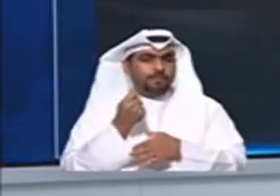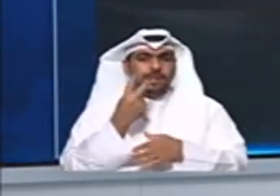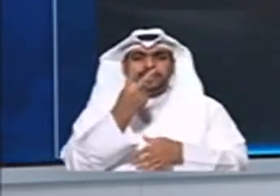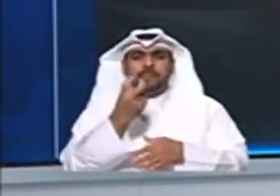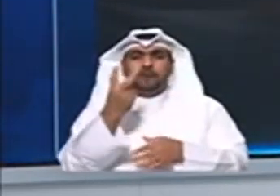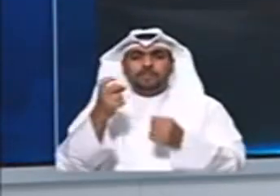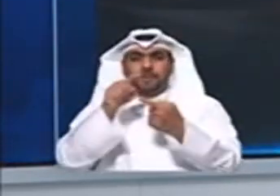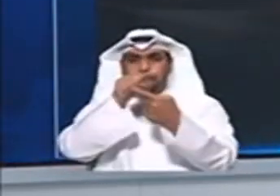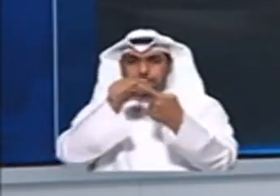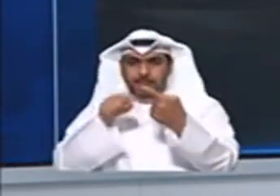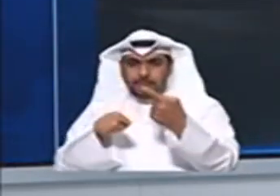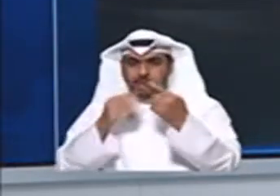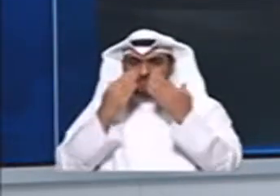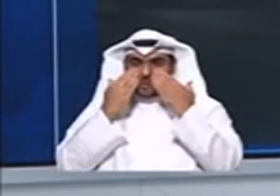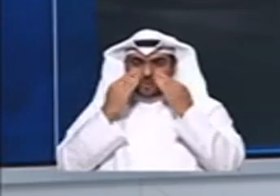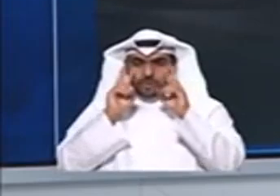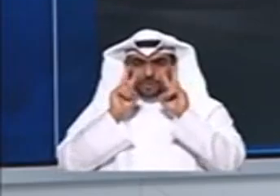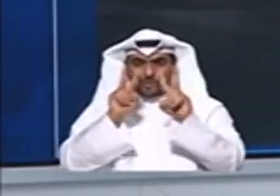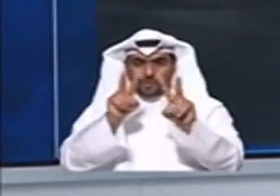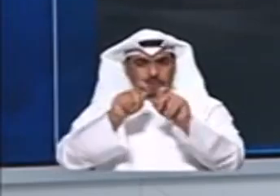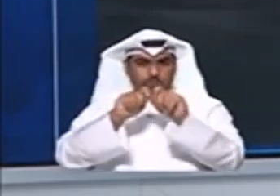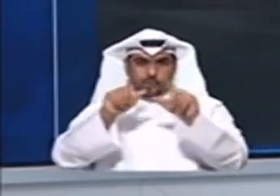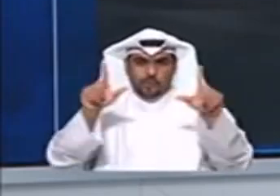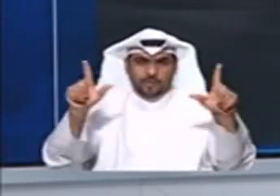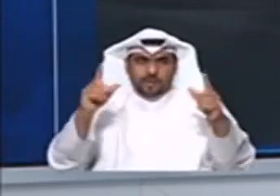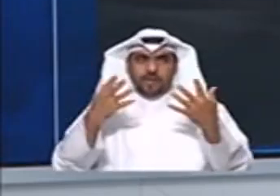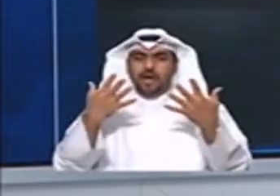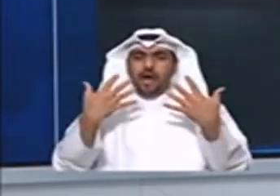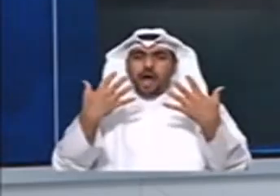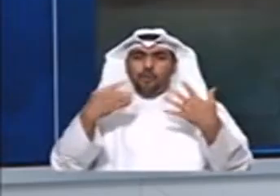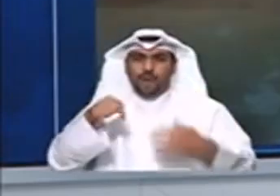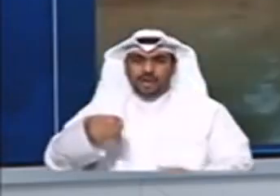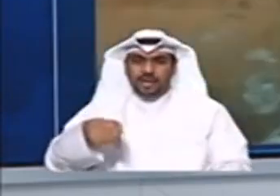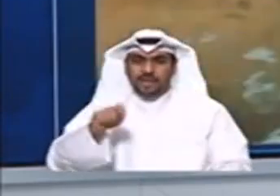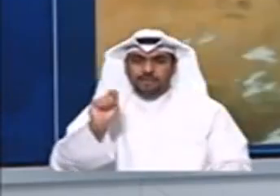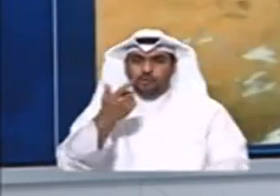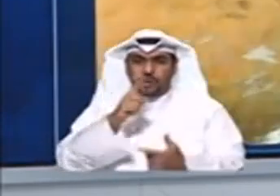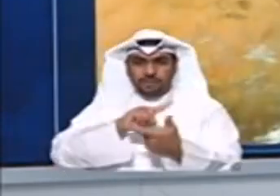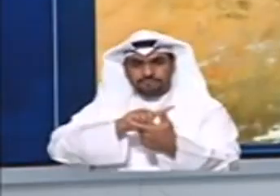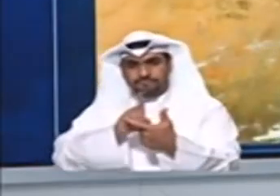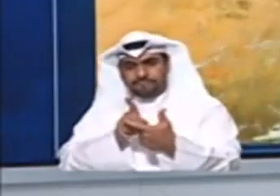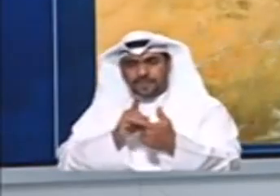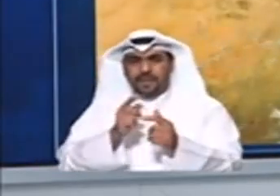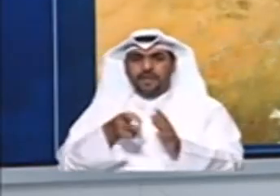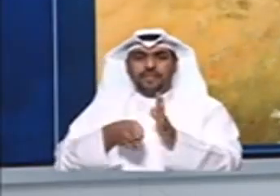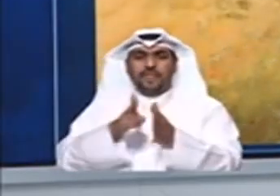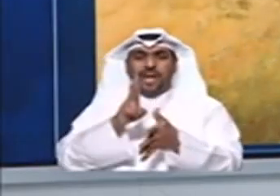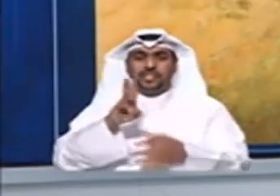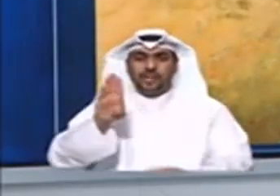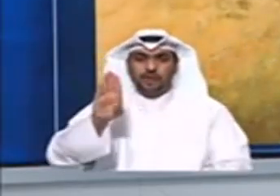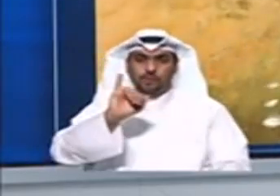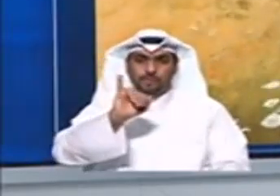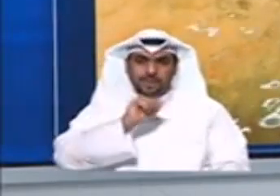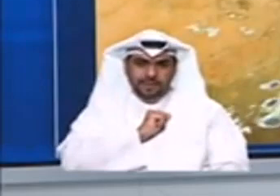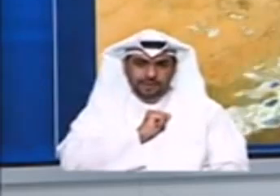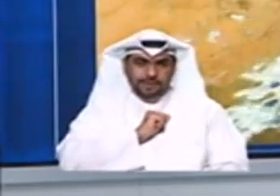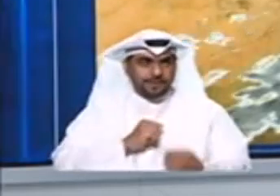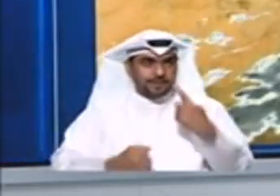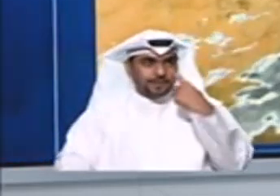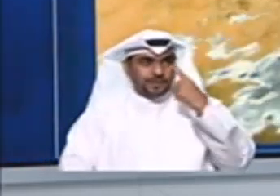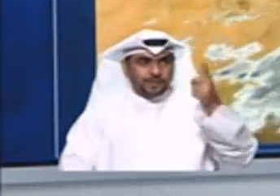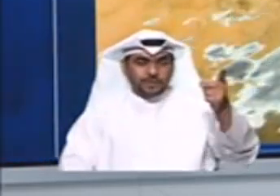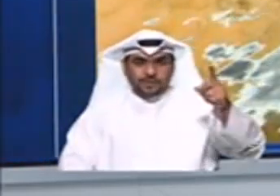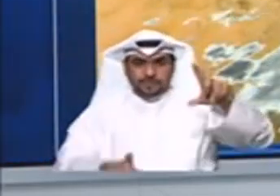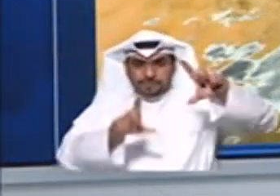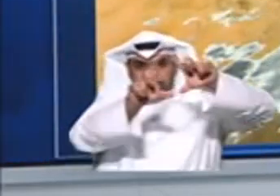ممتازة تتجاوز 10 كيلومتر، رياح جنوبية شرقية سرعتها 12 كيلومتر في الساعة. صور الأقمار الصناعية خلال 24 ساعة الماضية تبين